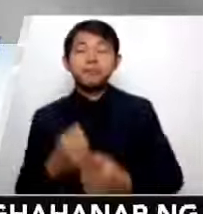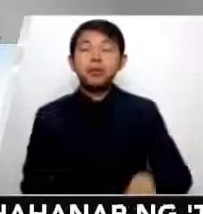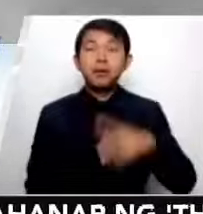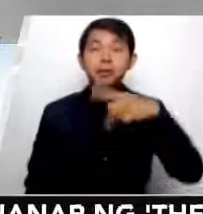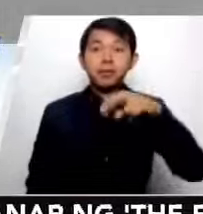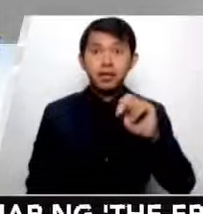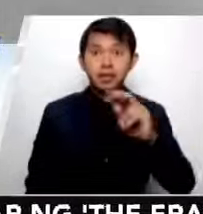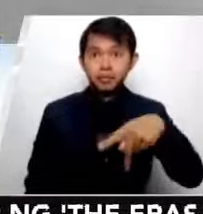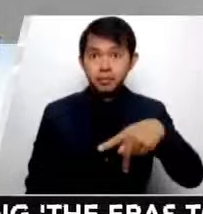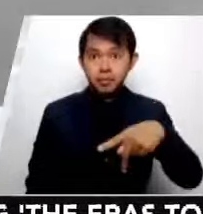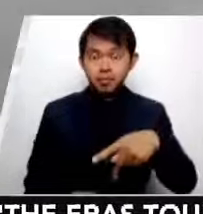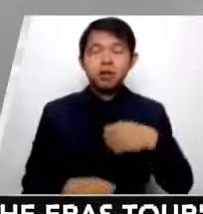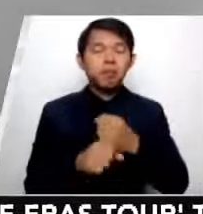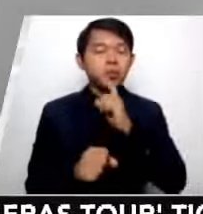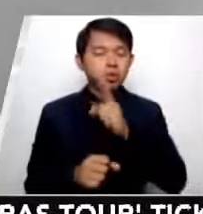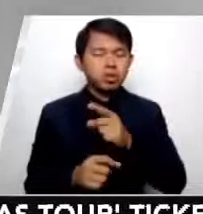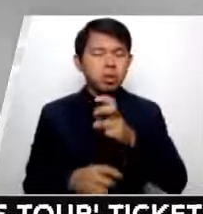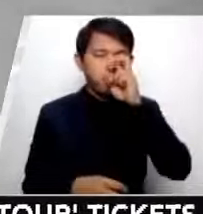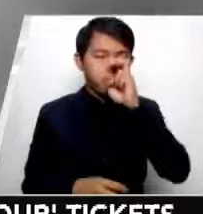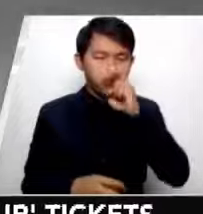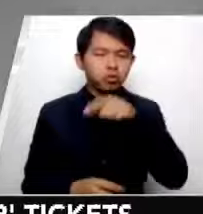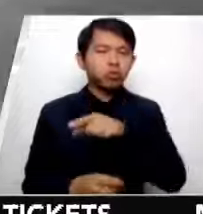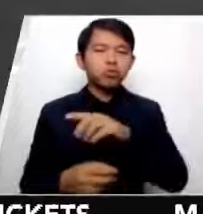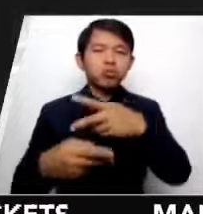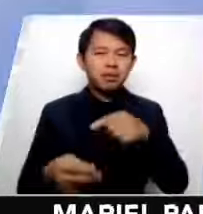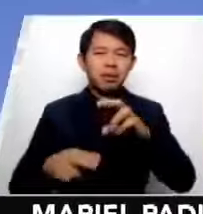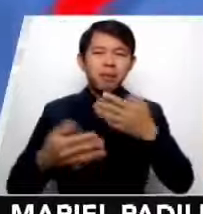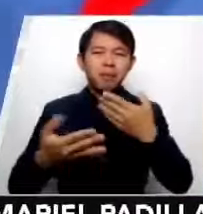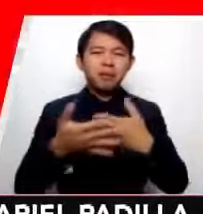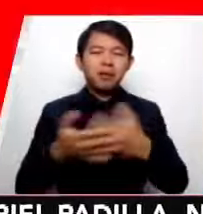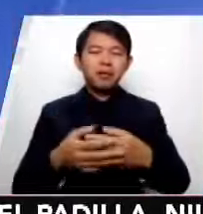paiigtingin ang seguridad sa riles.